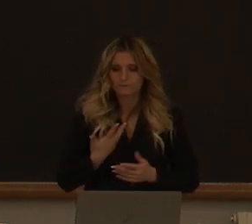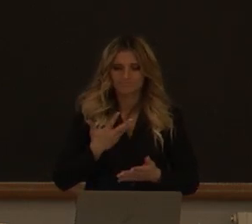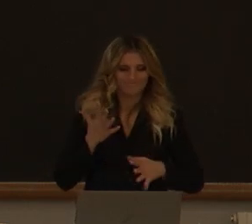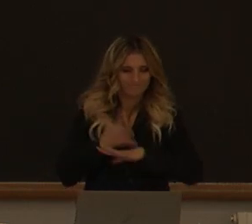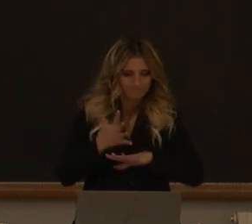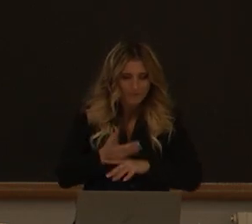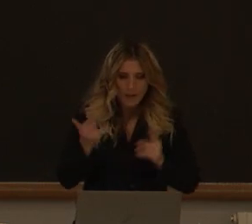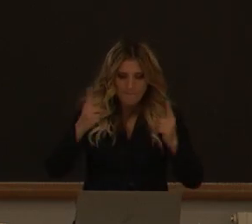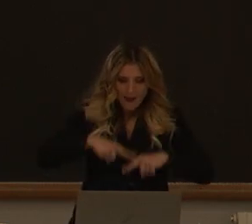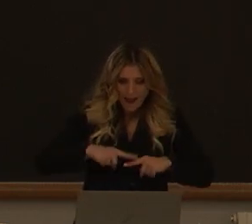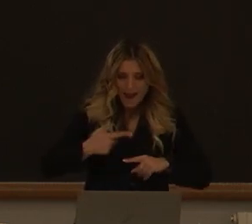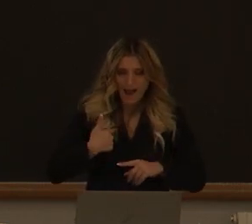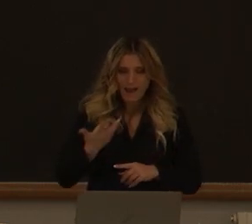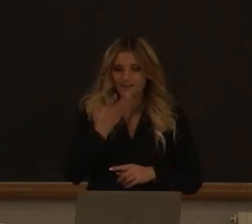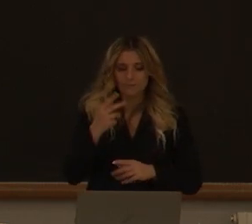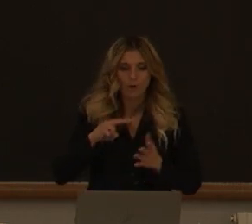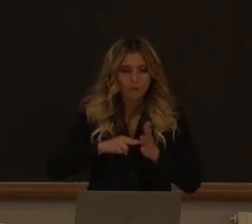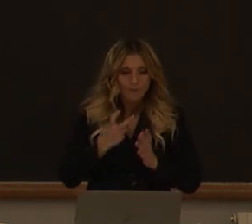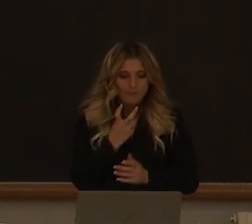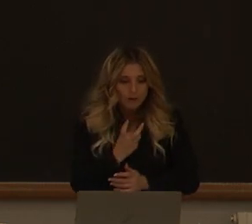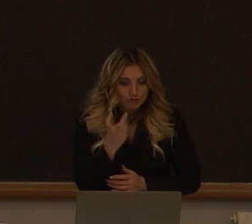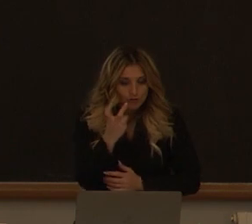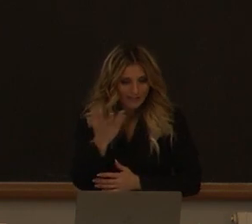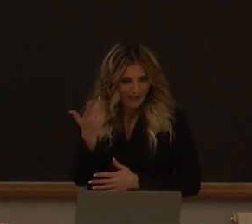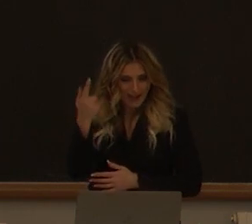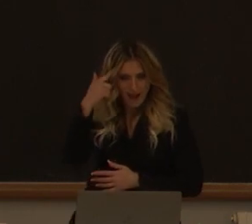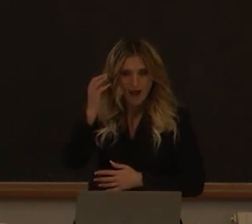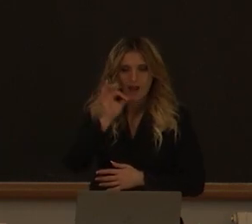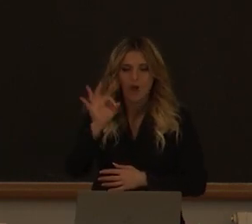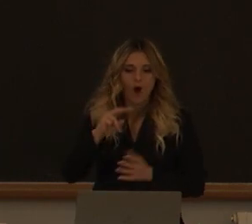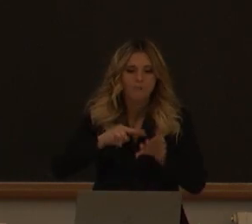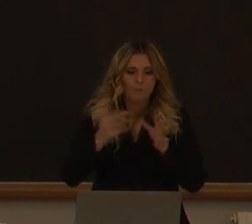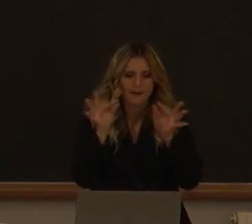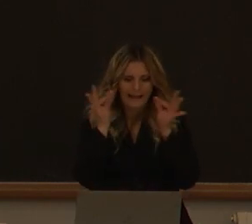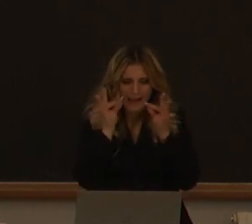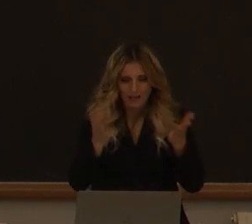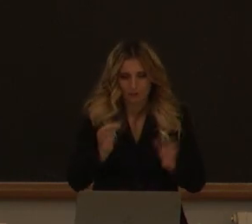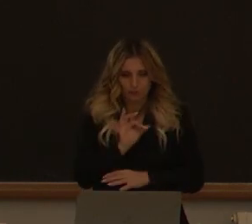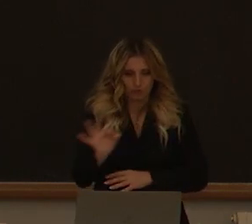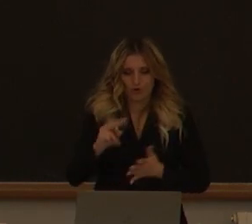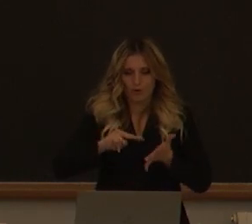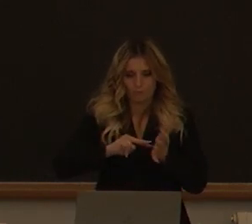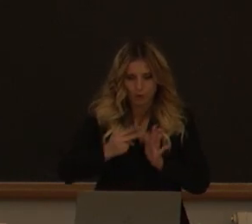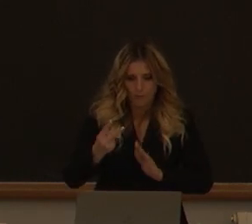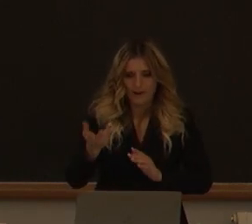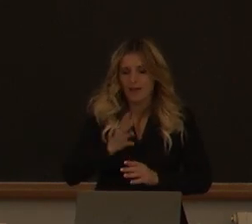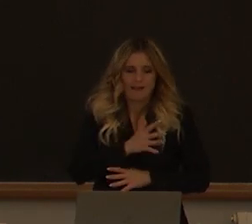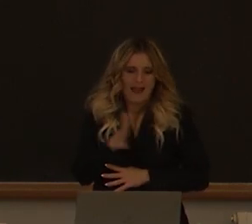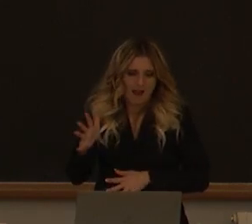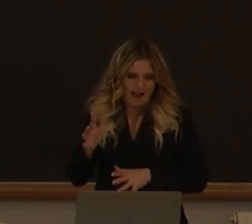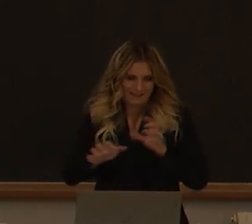invasive, quello che potrebbe essere il problema dei cinghiali, quello che potrebbe essere il problema dei ratti, quello che potrebbe essere il problema anche di